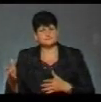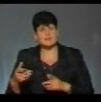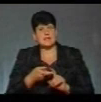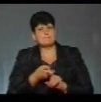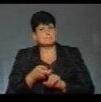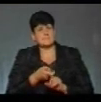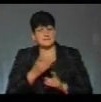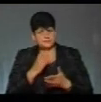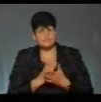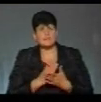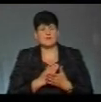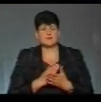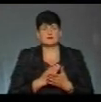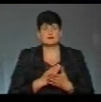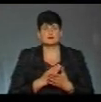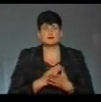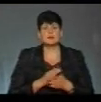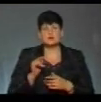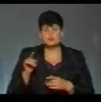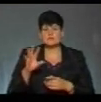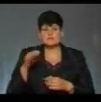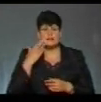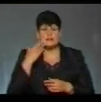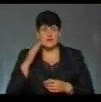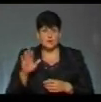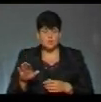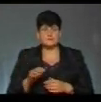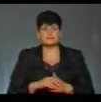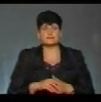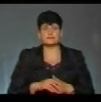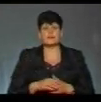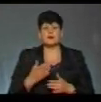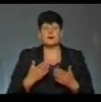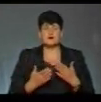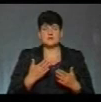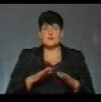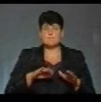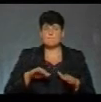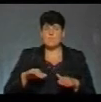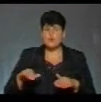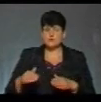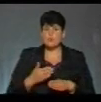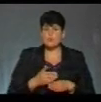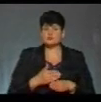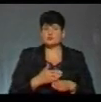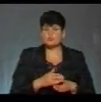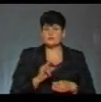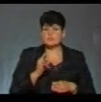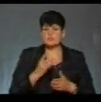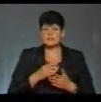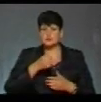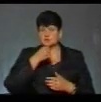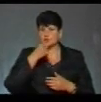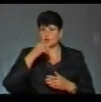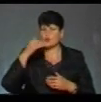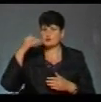прив'язаність величезна. І тут якби все легко, так? Але Потім поступово дитина стає дорослішою,